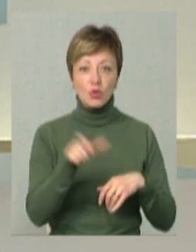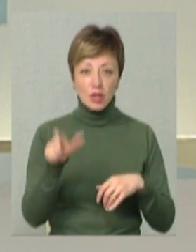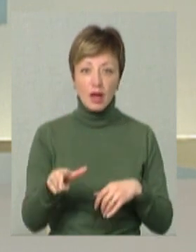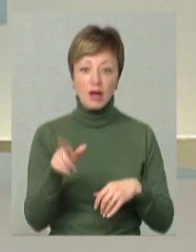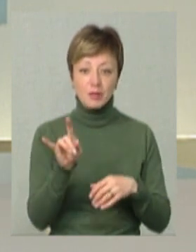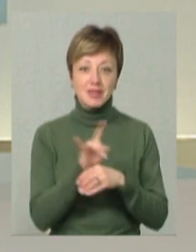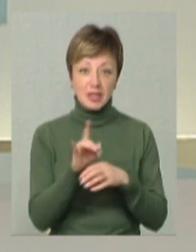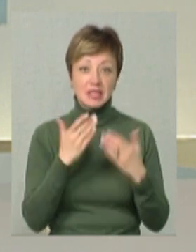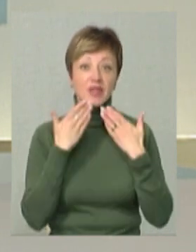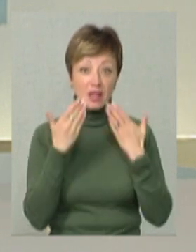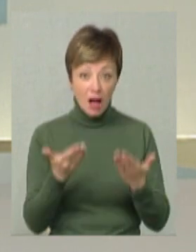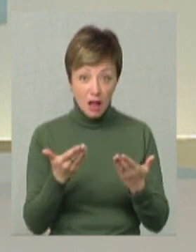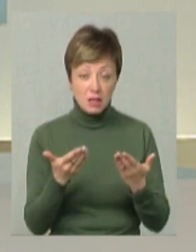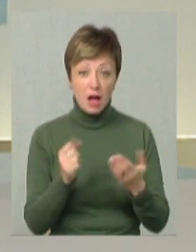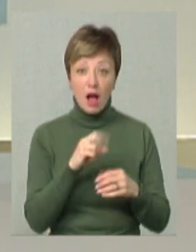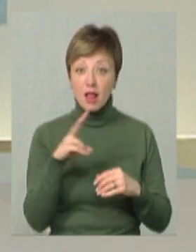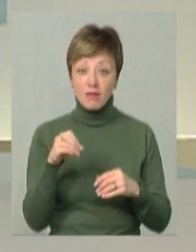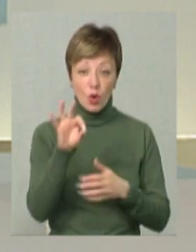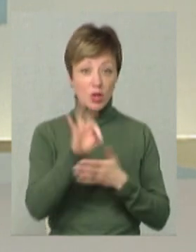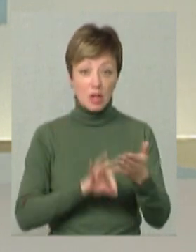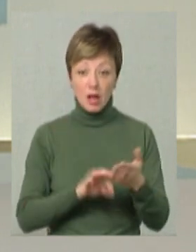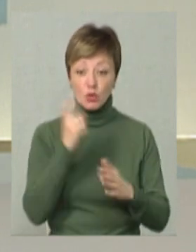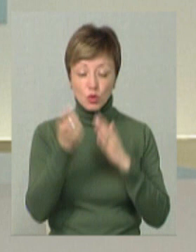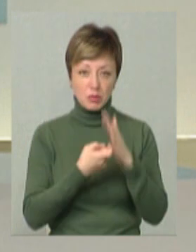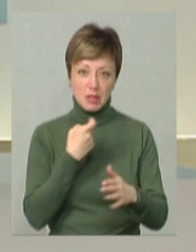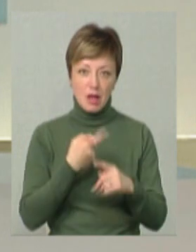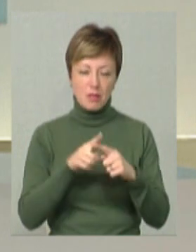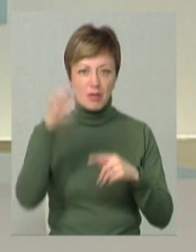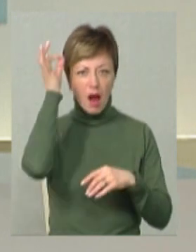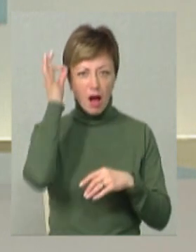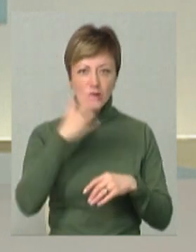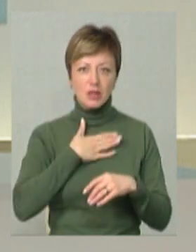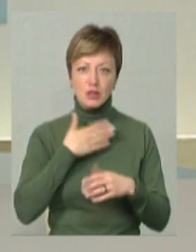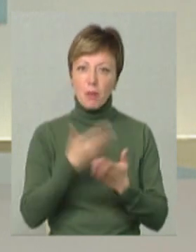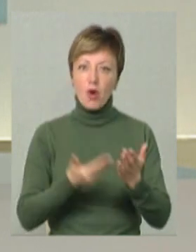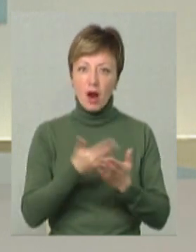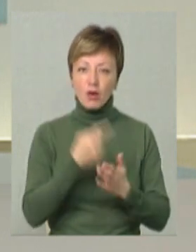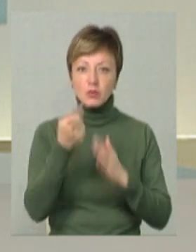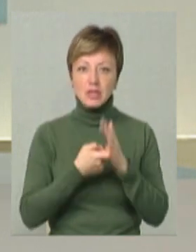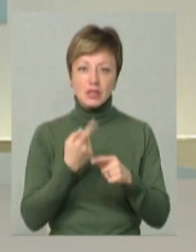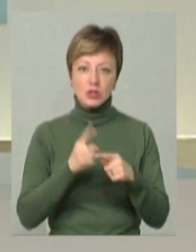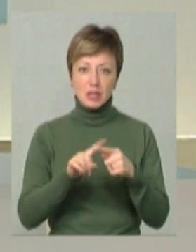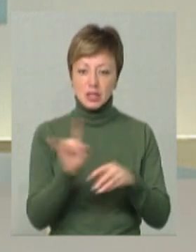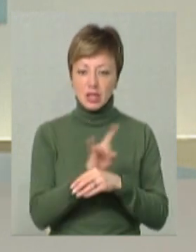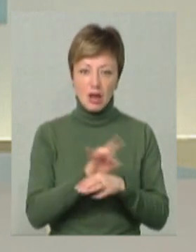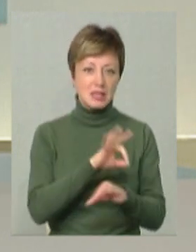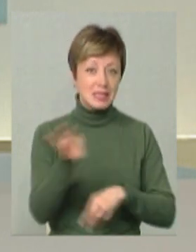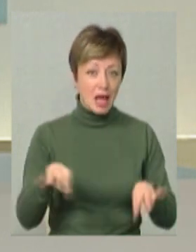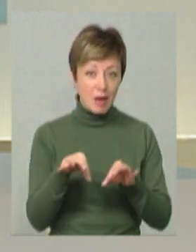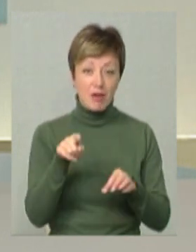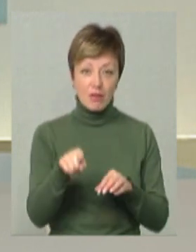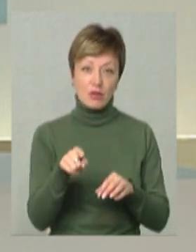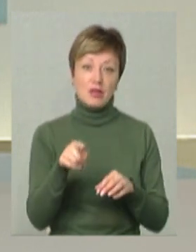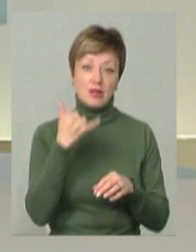яких шахраї зверталися, але вони одразу розпізнали, от пригадуючи якісь наші поради, розпізнали, що це шахрайська схема, і